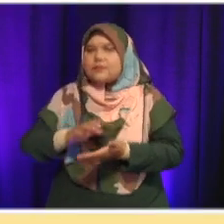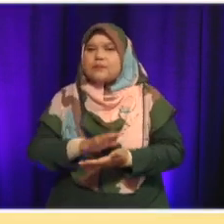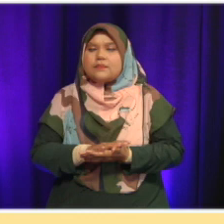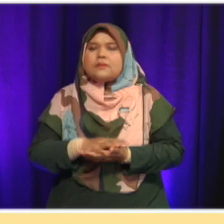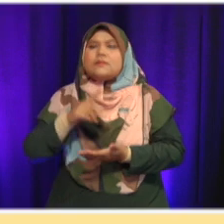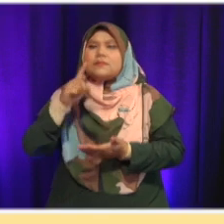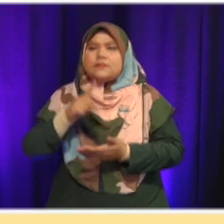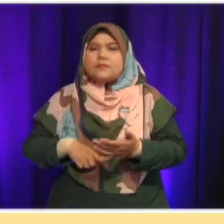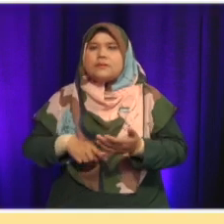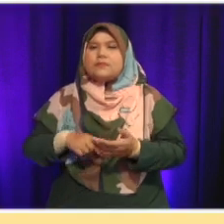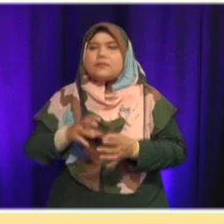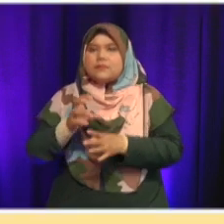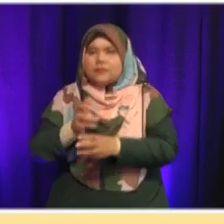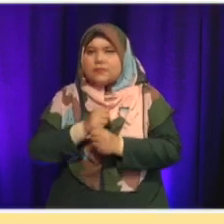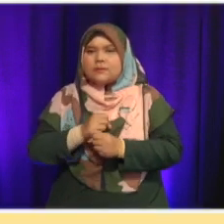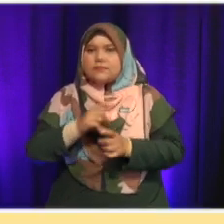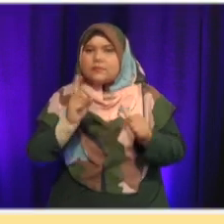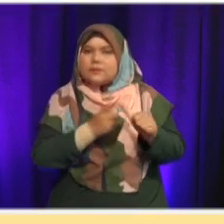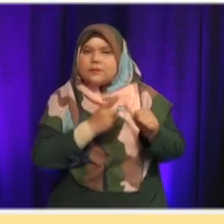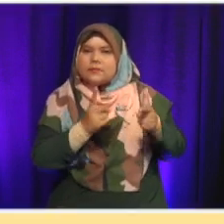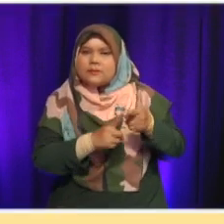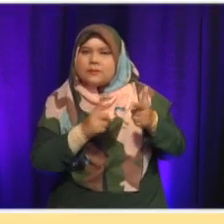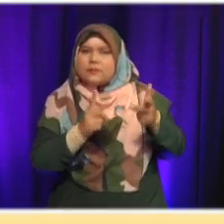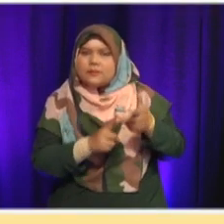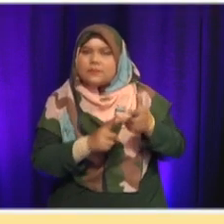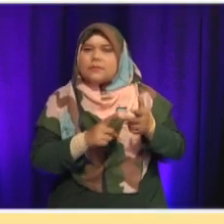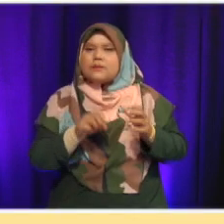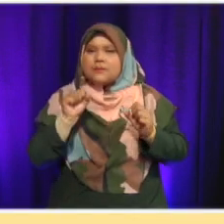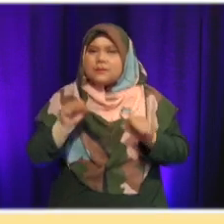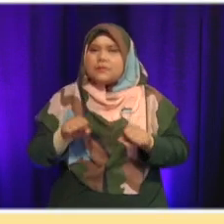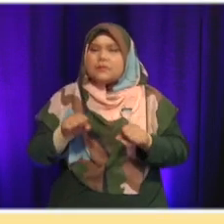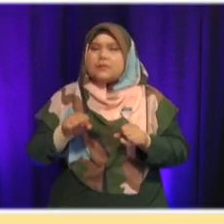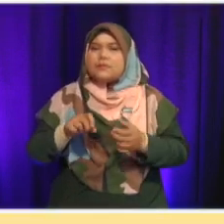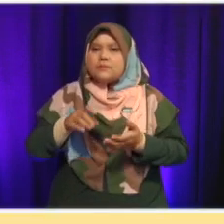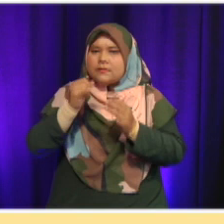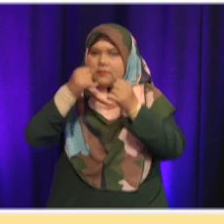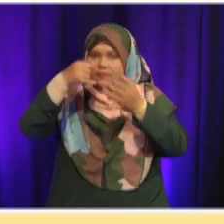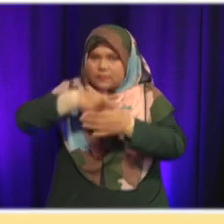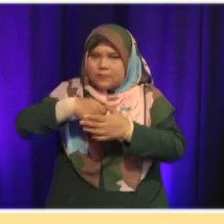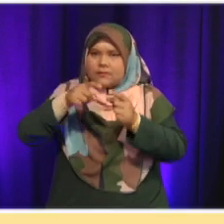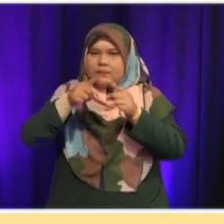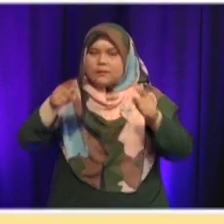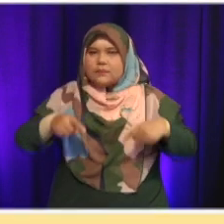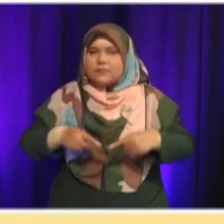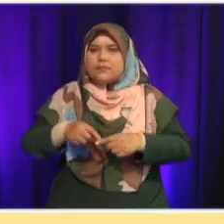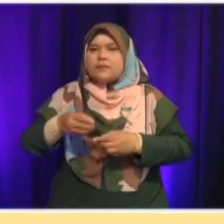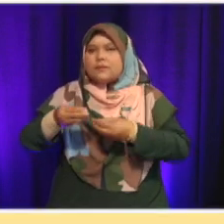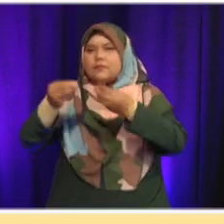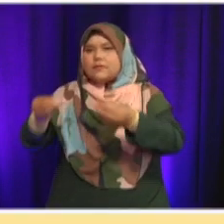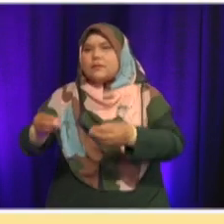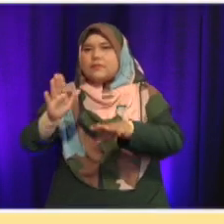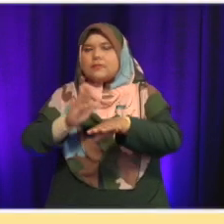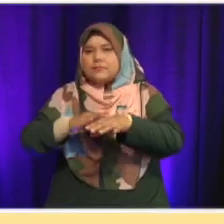apakah dapatkan kriteria yang perlu diisi dalam Bora ini dan perlu diserahkan kepada guru